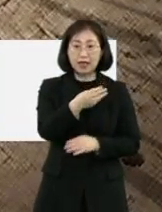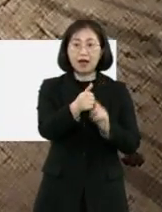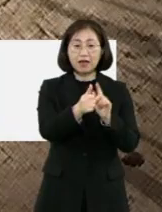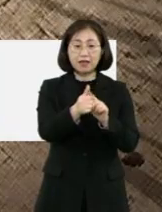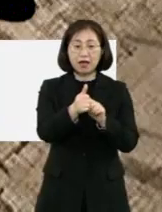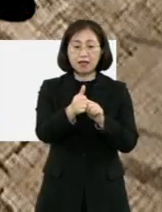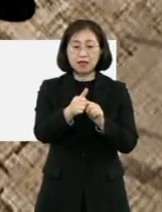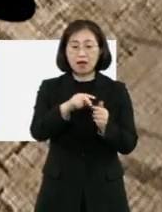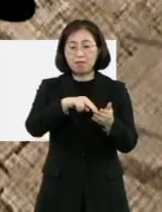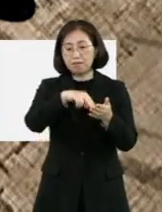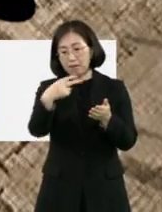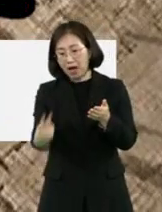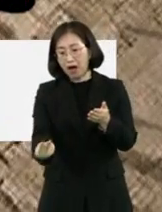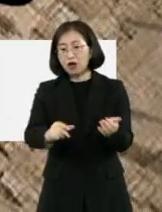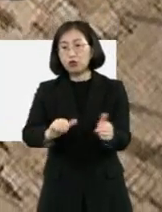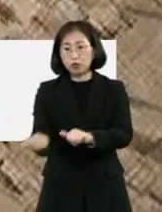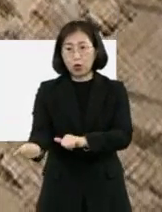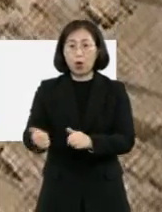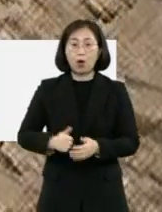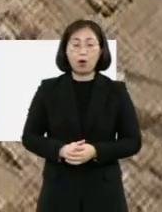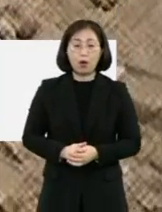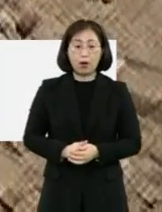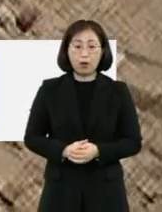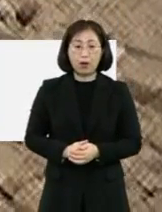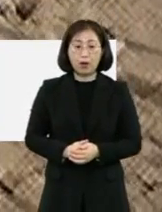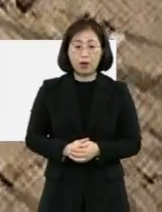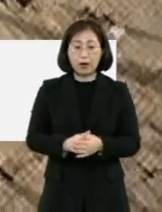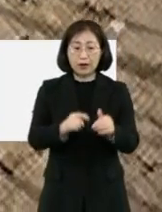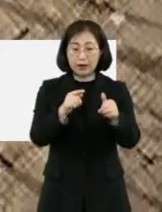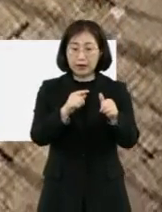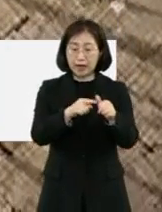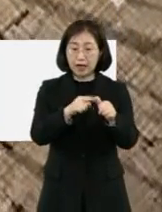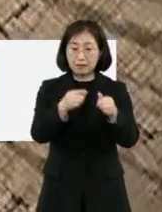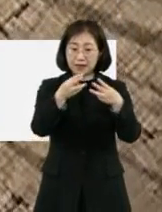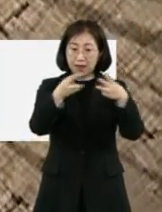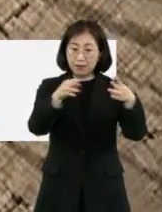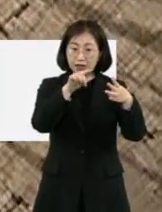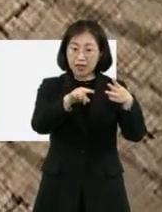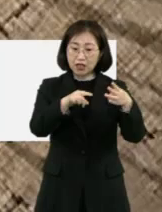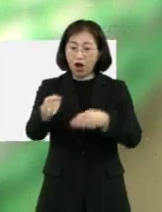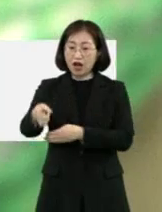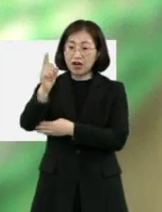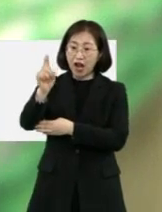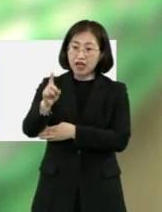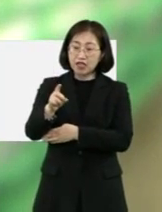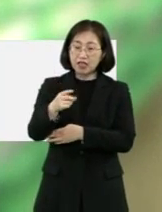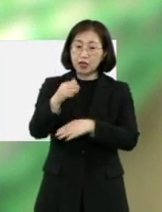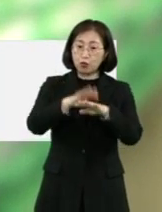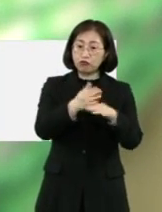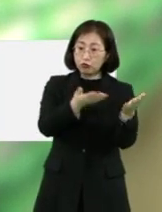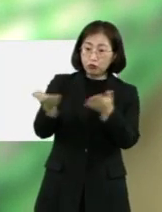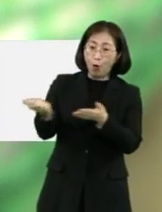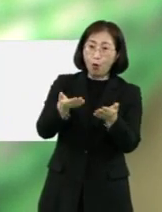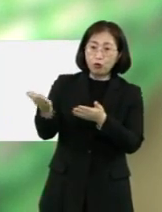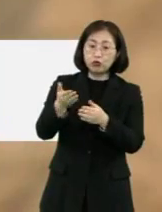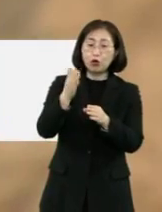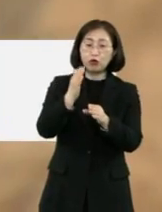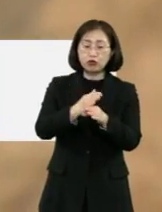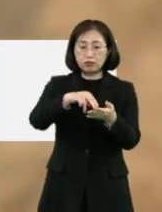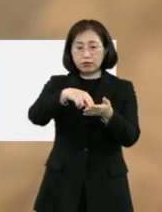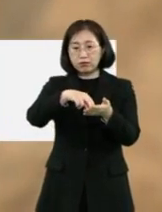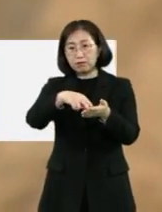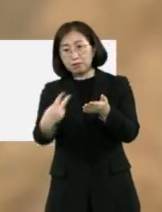바닥에 떨어져 숨졌습니다 사고 당시 a 씨 된 건물 3층에서 크레인을 위한 수신호 작업 중 균형을 잃고